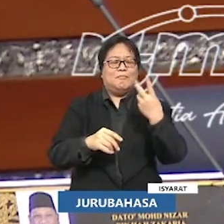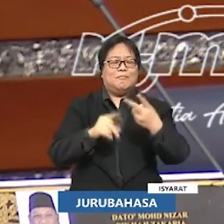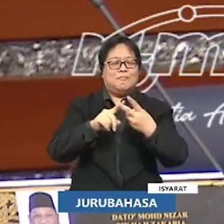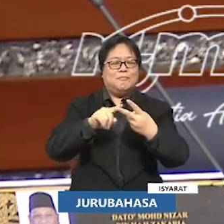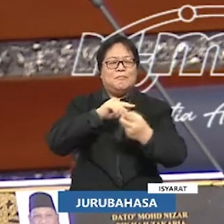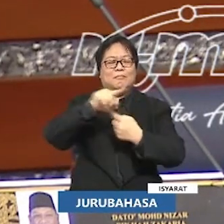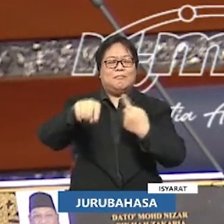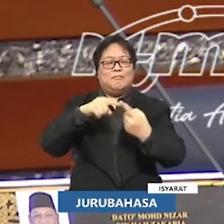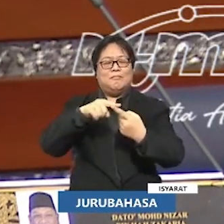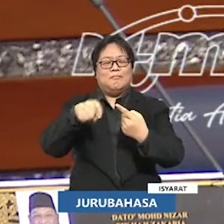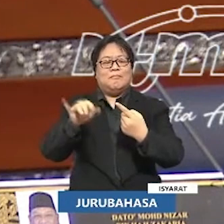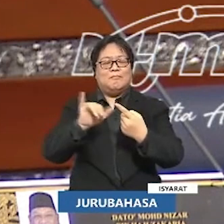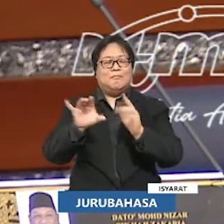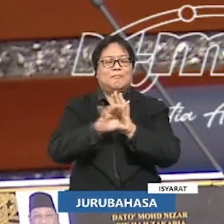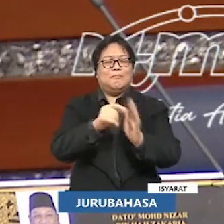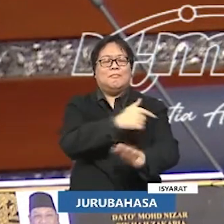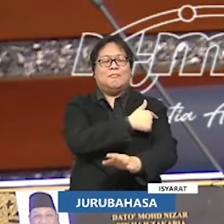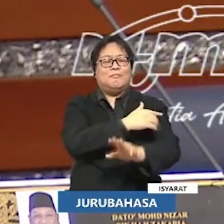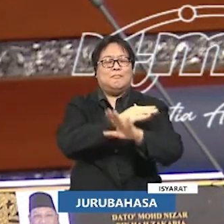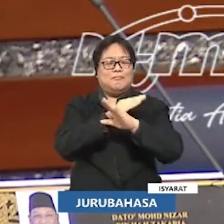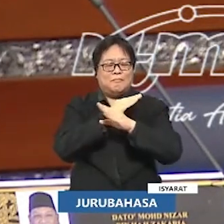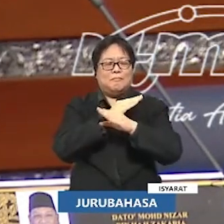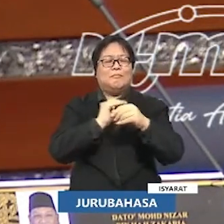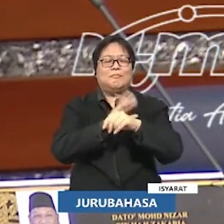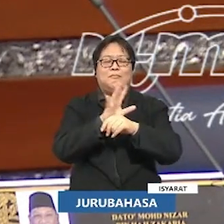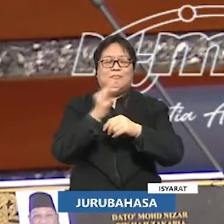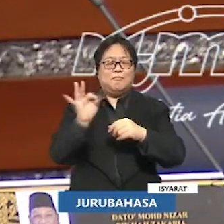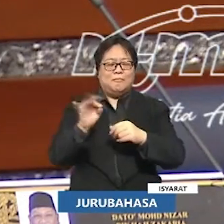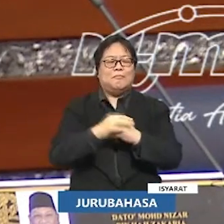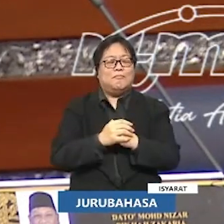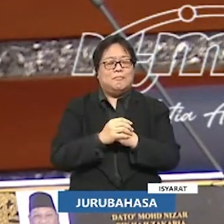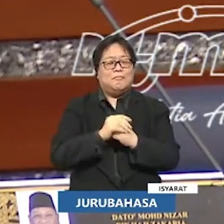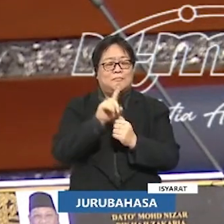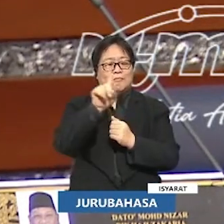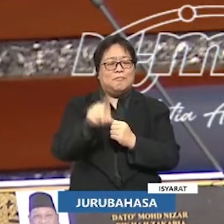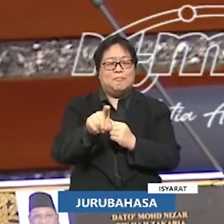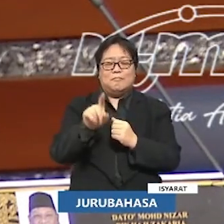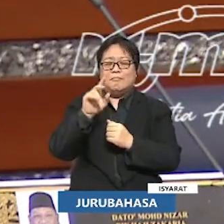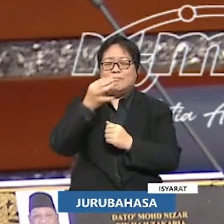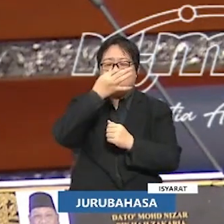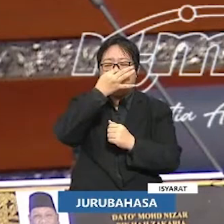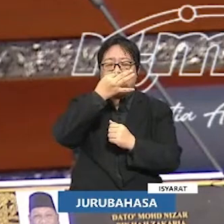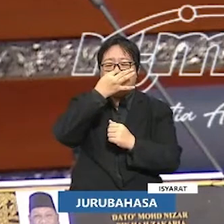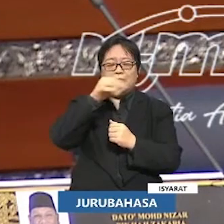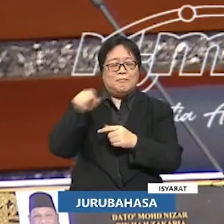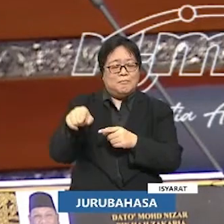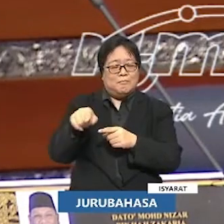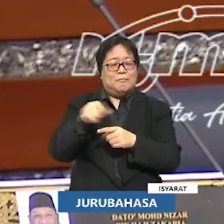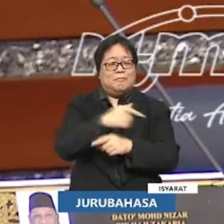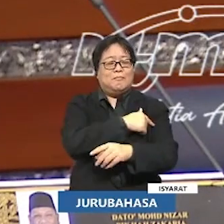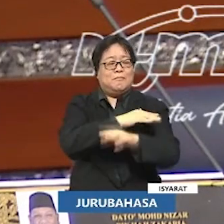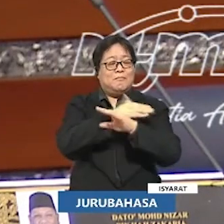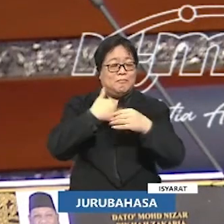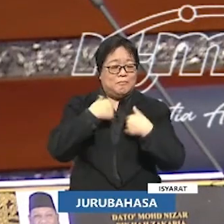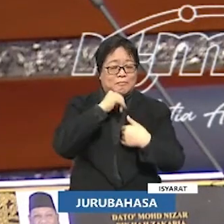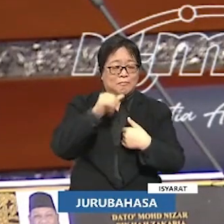bilakah keadaan ini macam dibagi vaksin COVID ni, adakah vaksin untuk influenza ni kepada